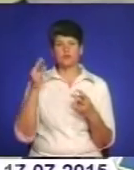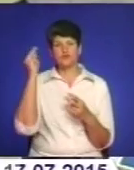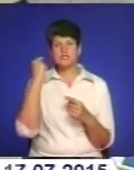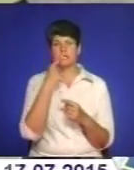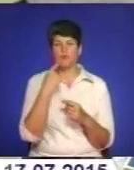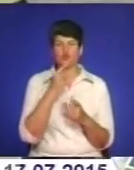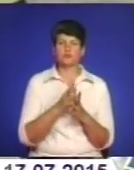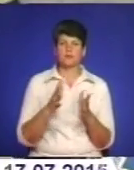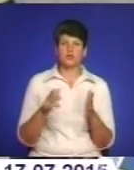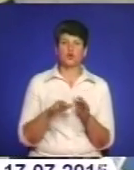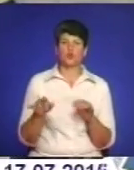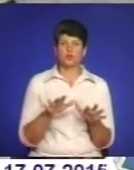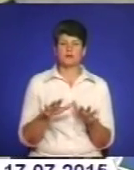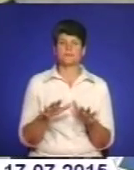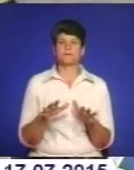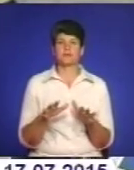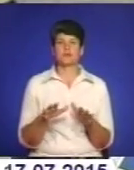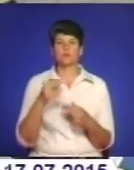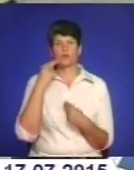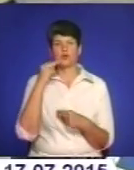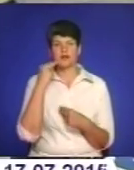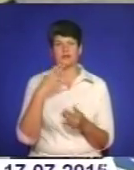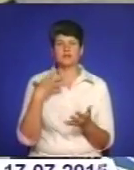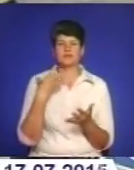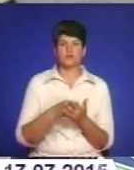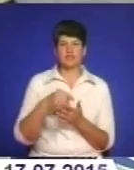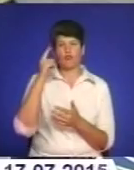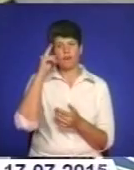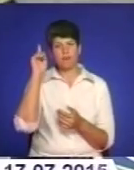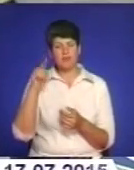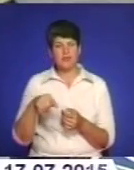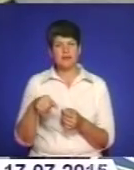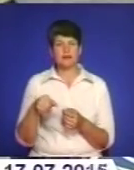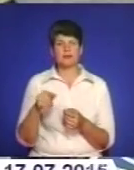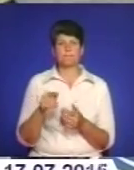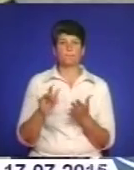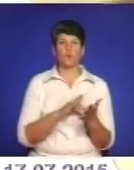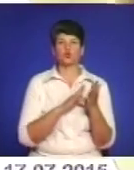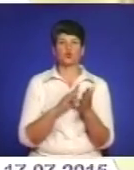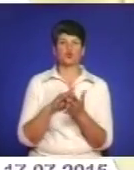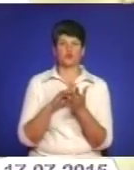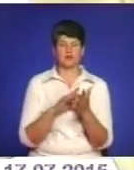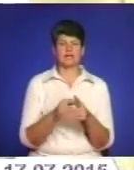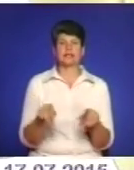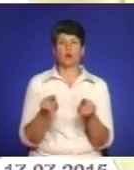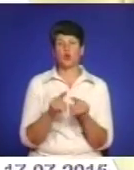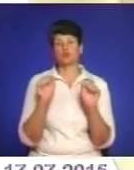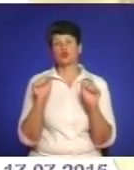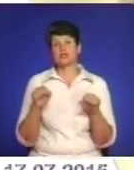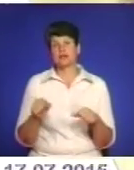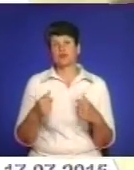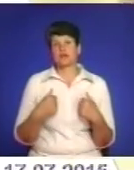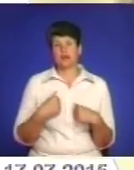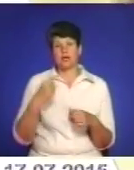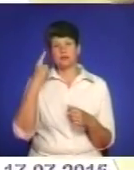десь рухатися по світу, щоб вдосконалювати свої уміння, подорожувати. Також, можливо, я б